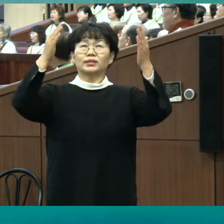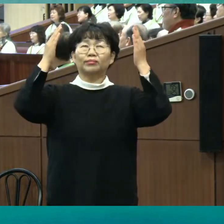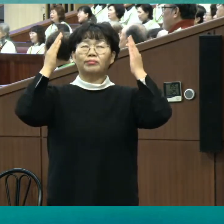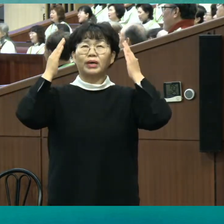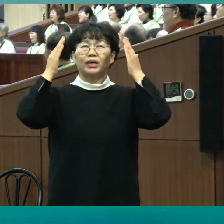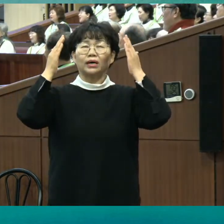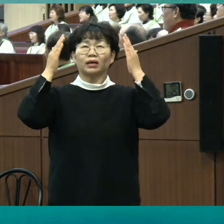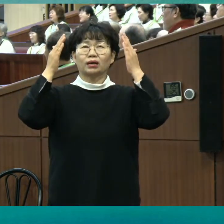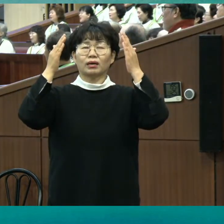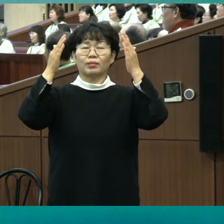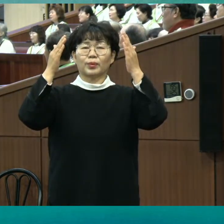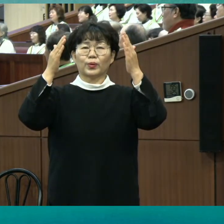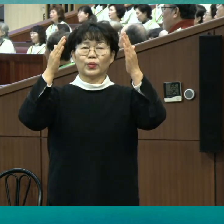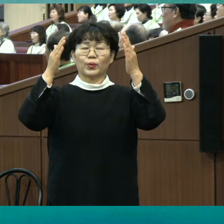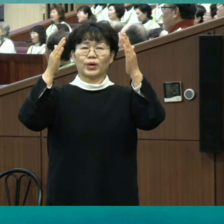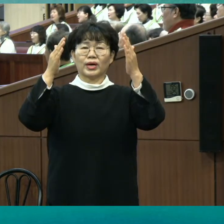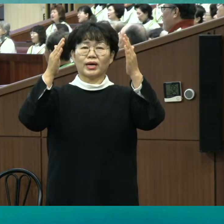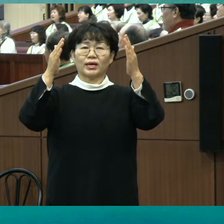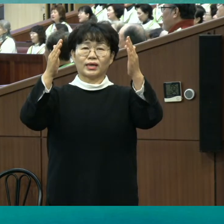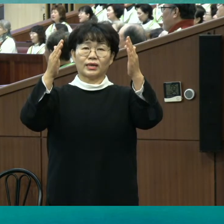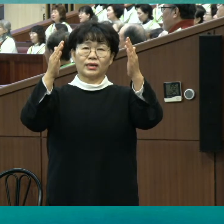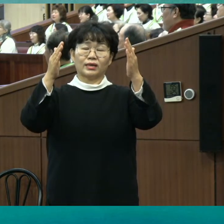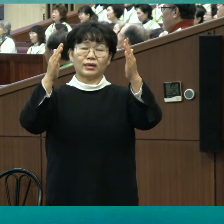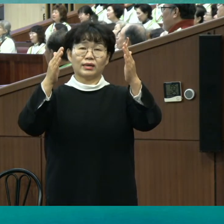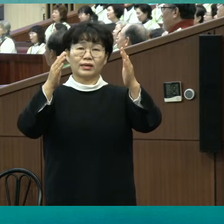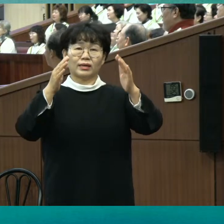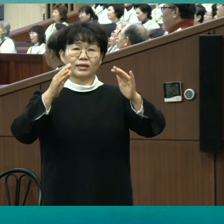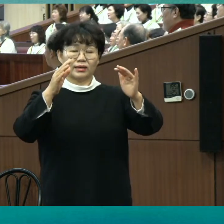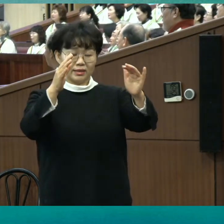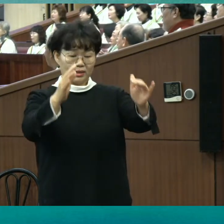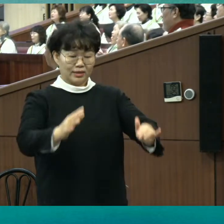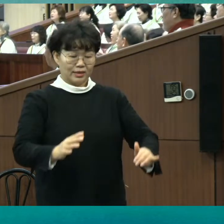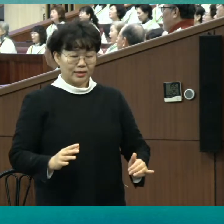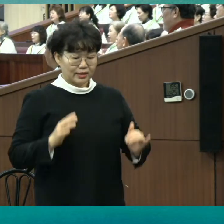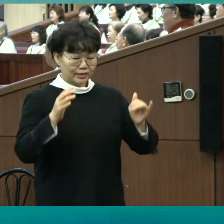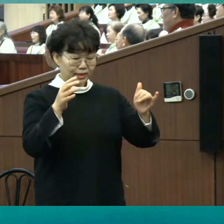주님 바라보아라.